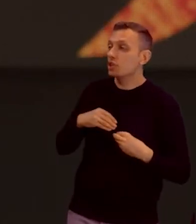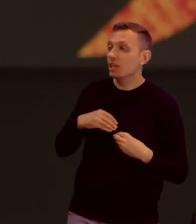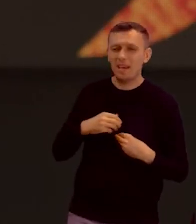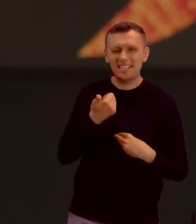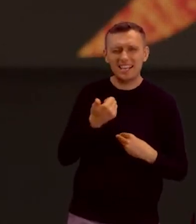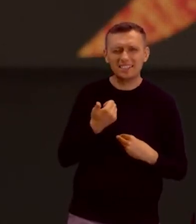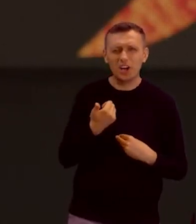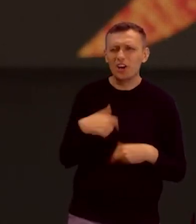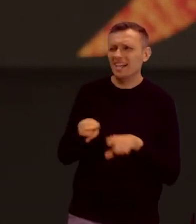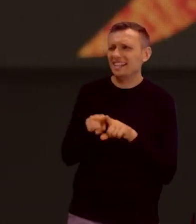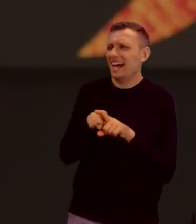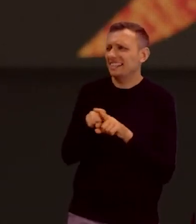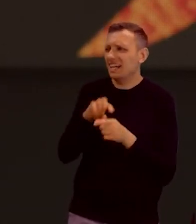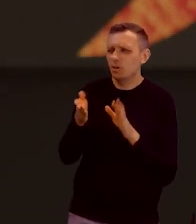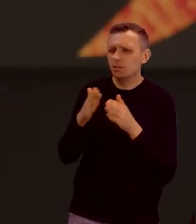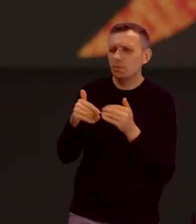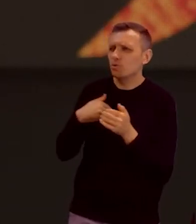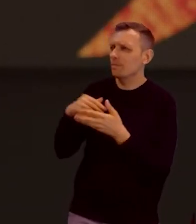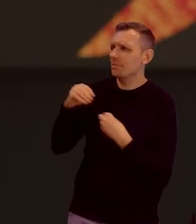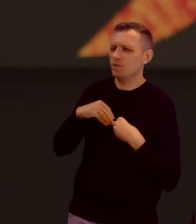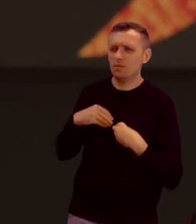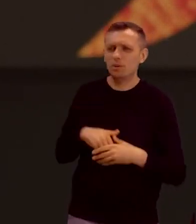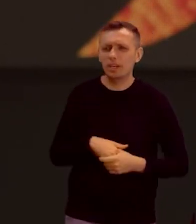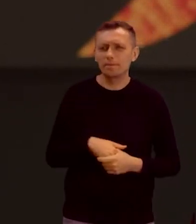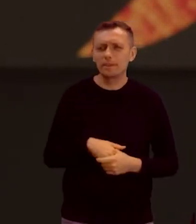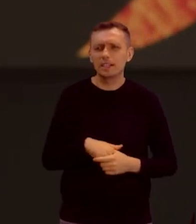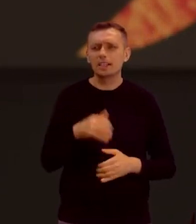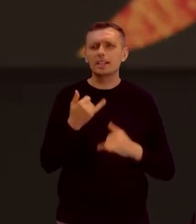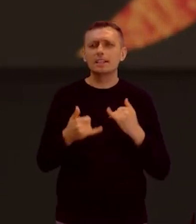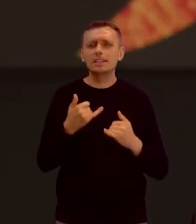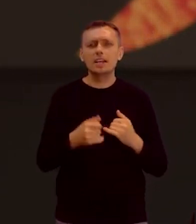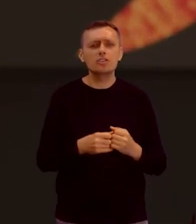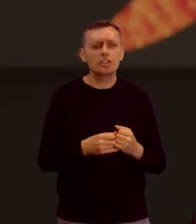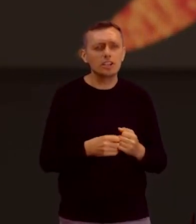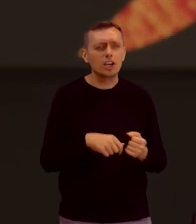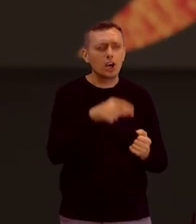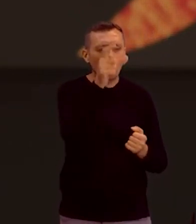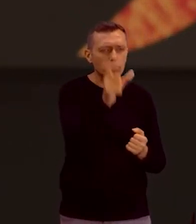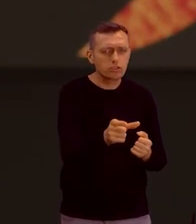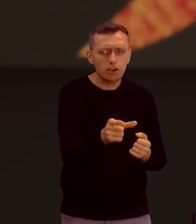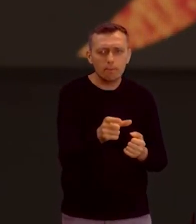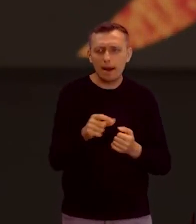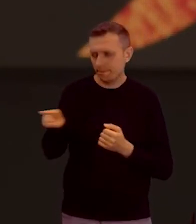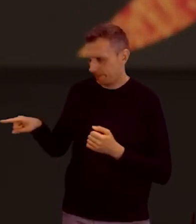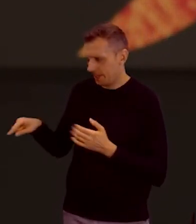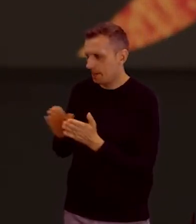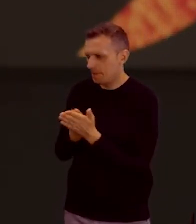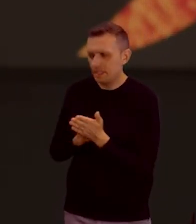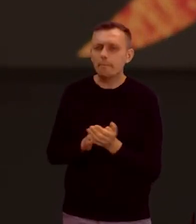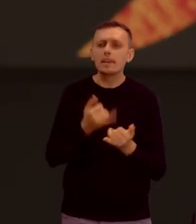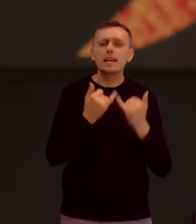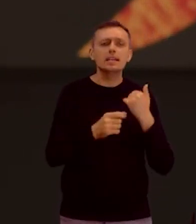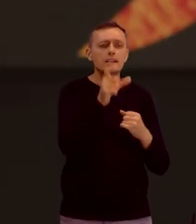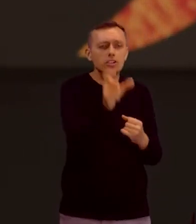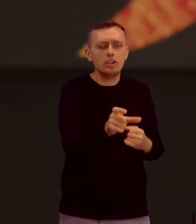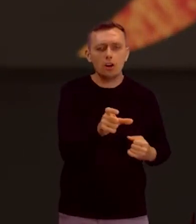bardzo mocnego ostrzeżenia. A kto się przyczyni do upadku jednego z tych małych, którzy wierzą